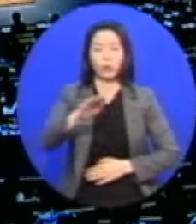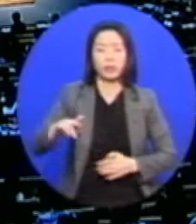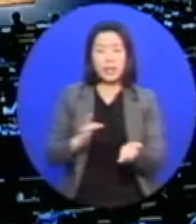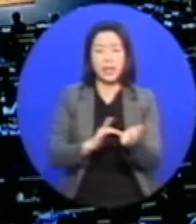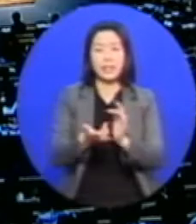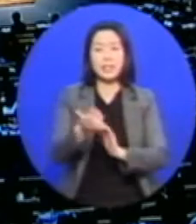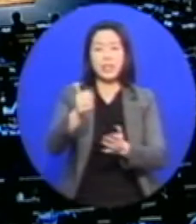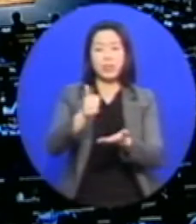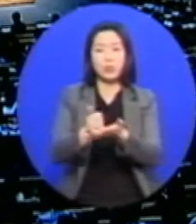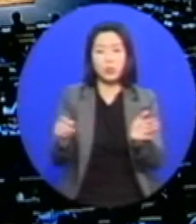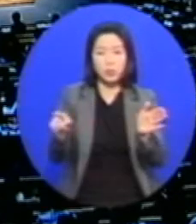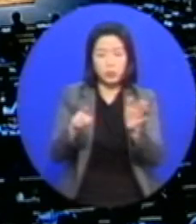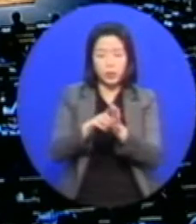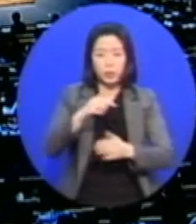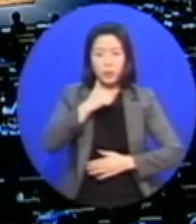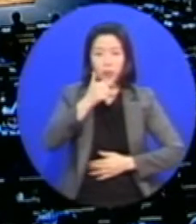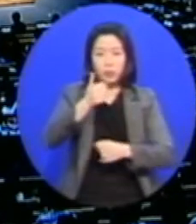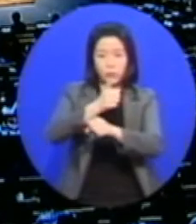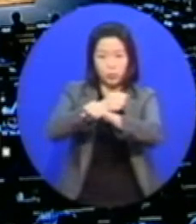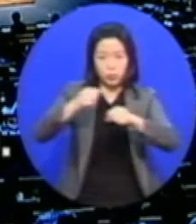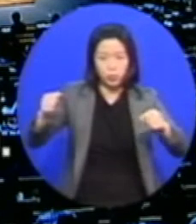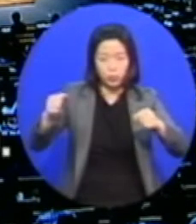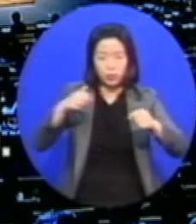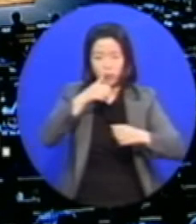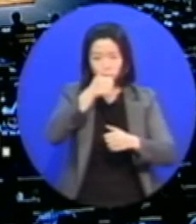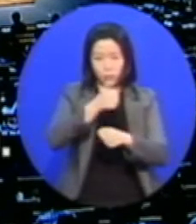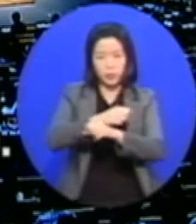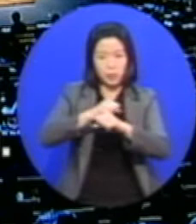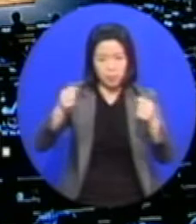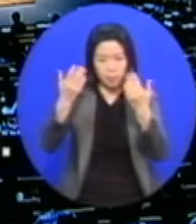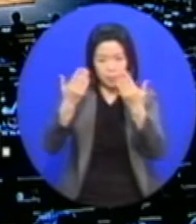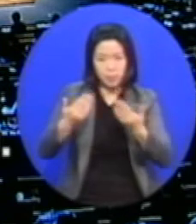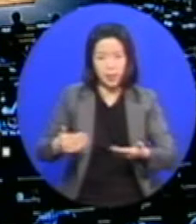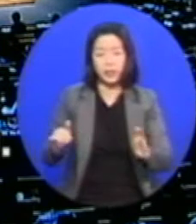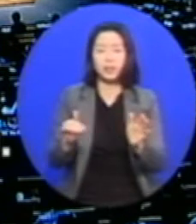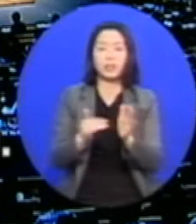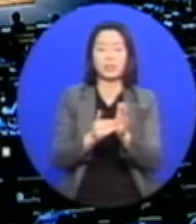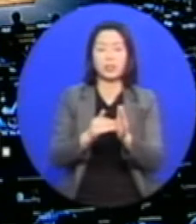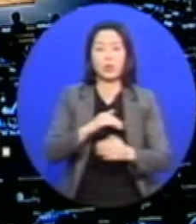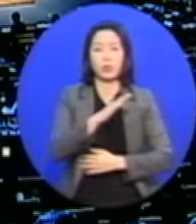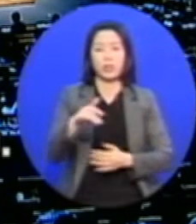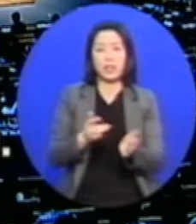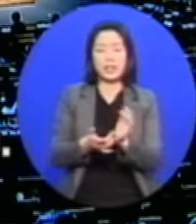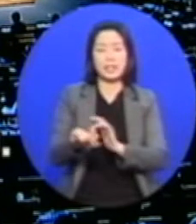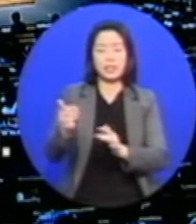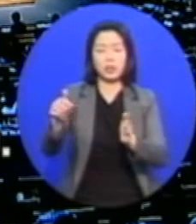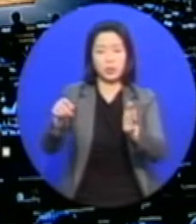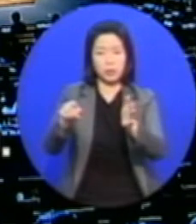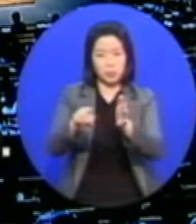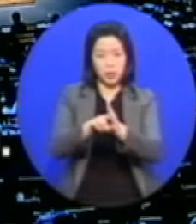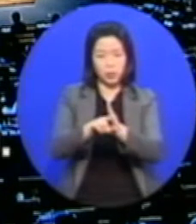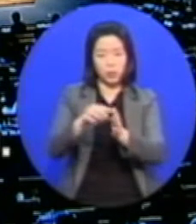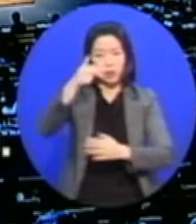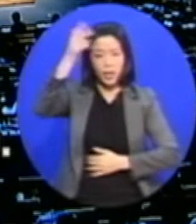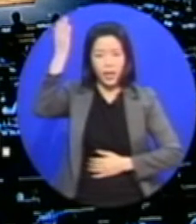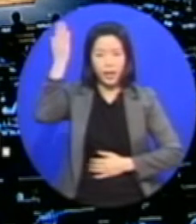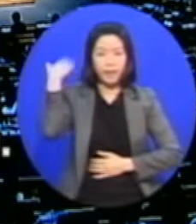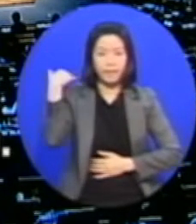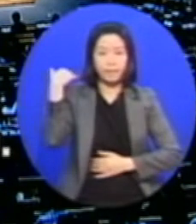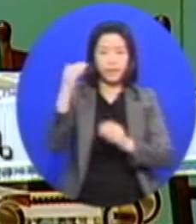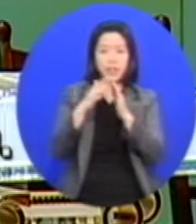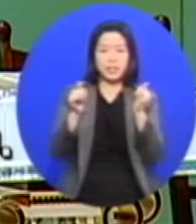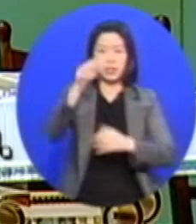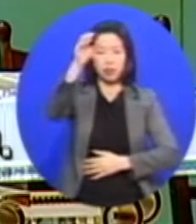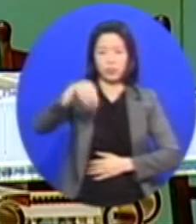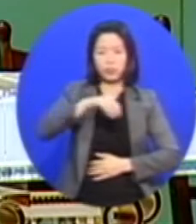우리가 속죄 함을 받았어요 우리가 예수님을 믿고 우리 옛사람은 예수님과 함께 십자가에 함께